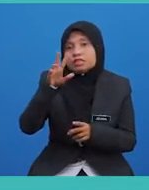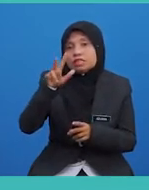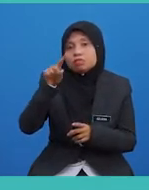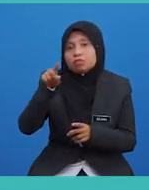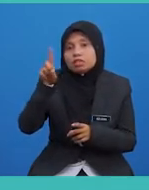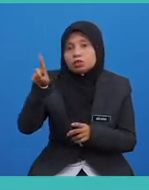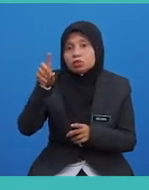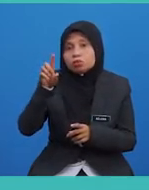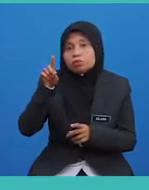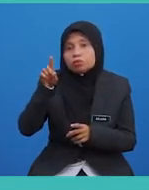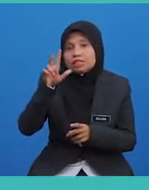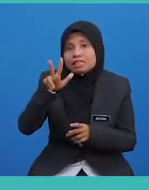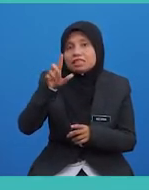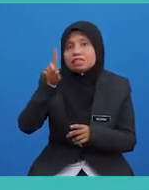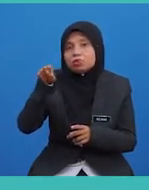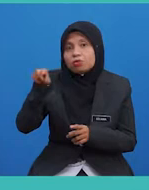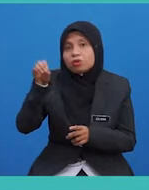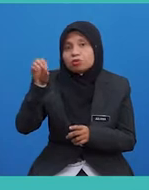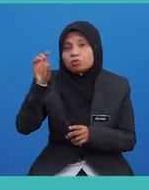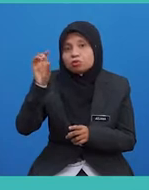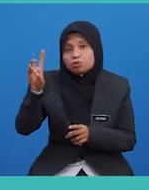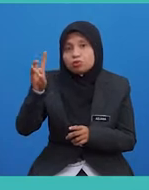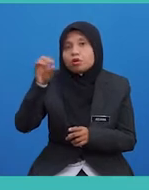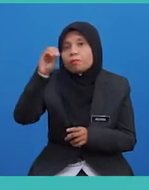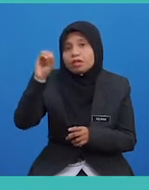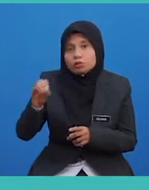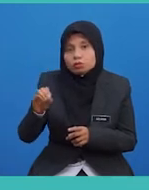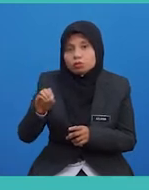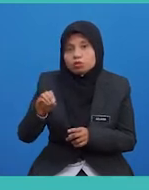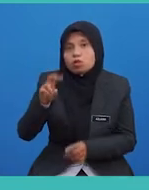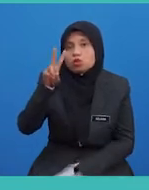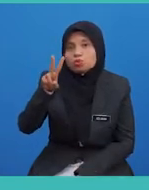31.07%. Pada tahun 2016 pula ialah